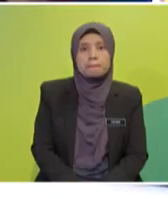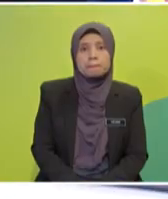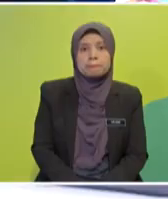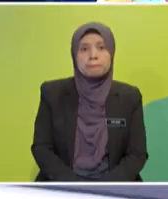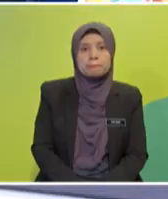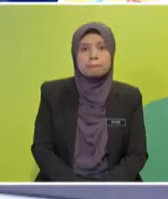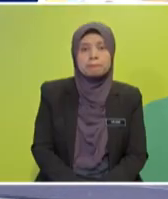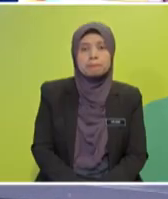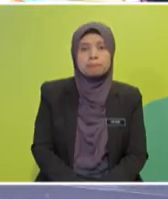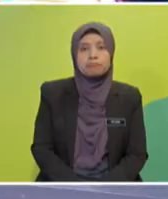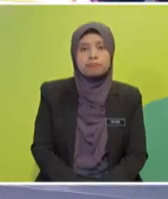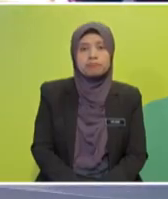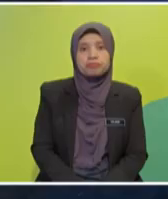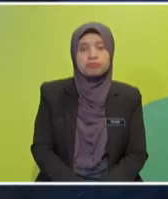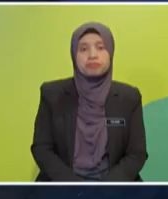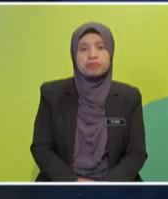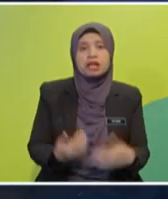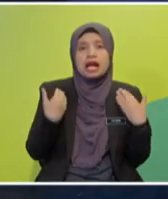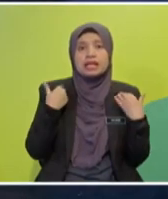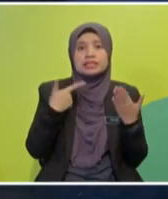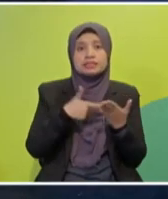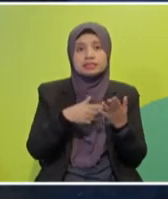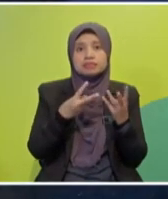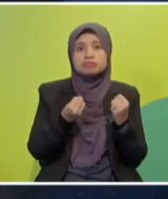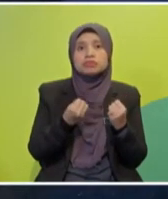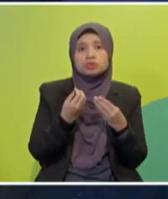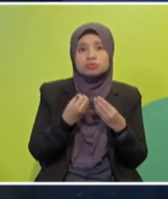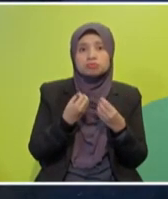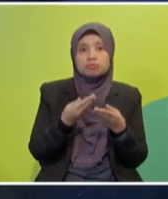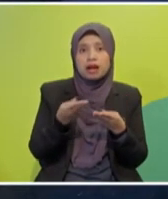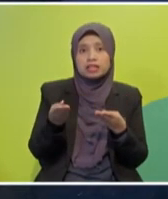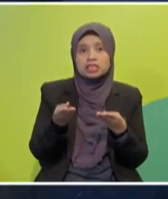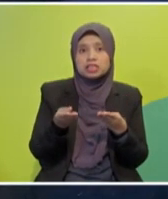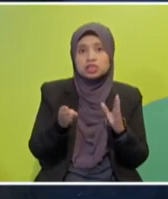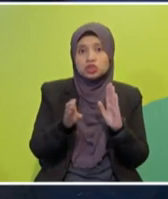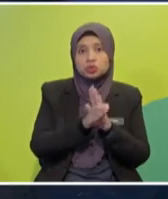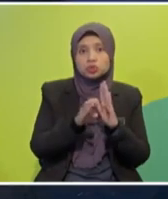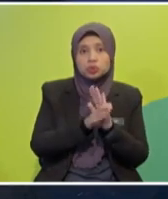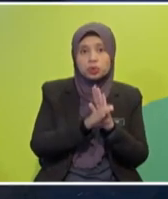Rizki. Ya. Yeah. Okey, ada lagi nak bagi contoh kepada Ustazah? Apa perkara?